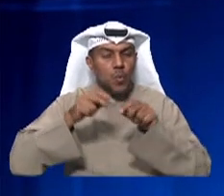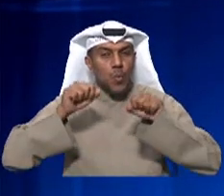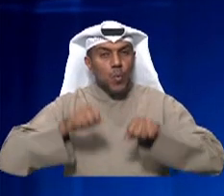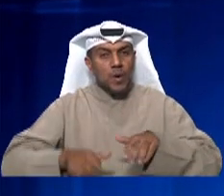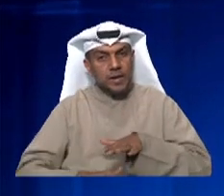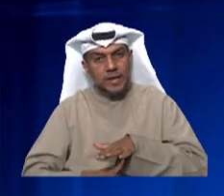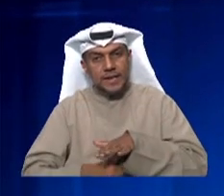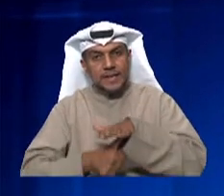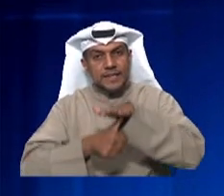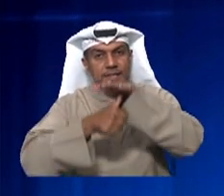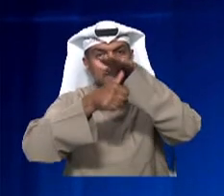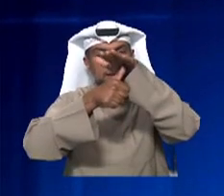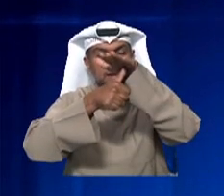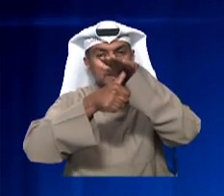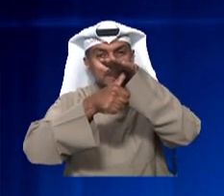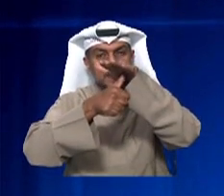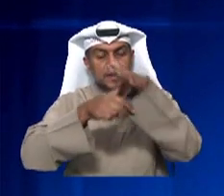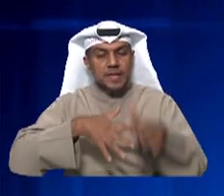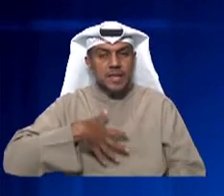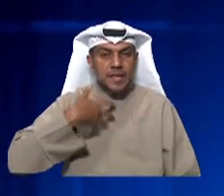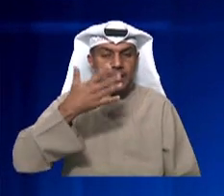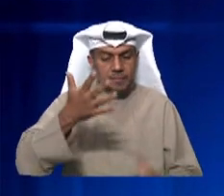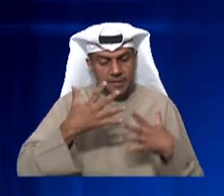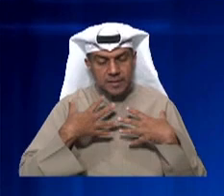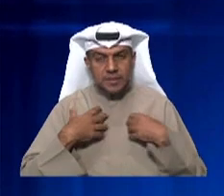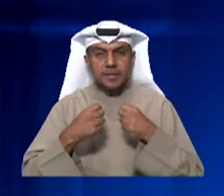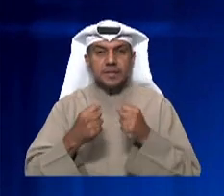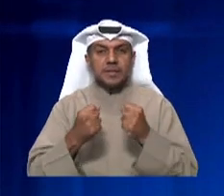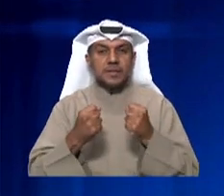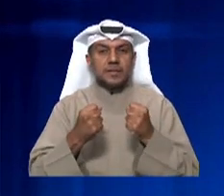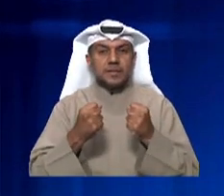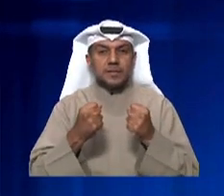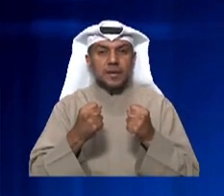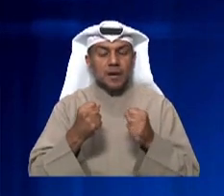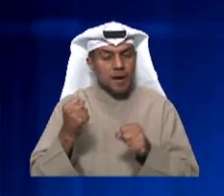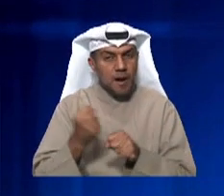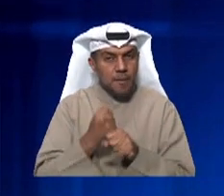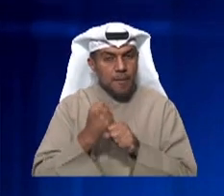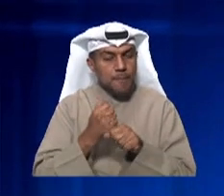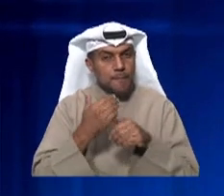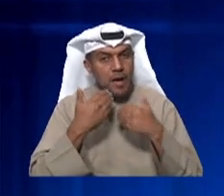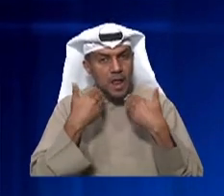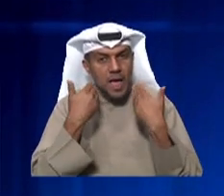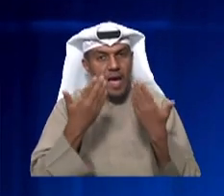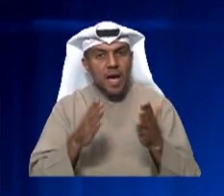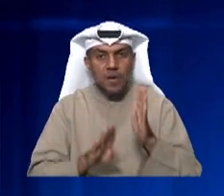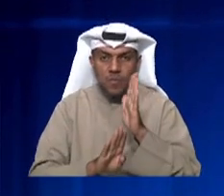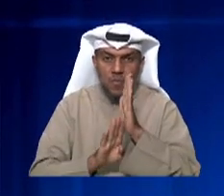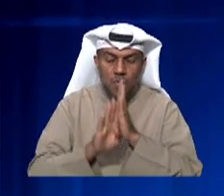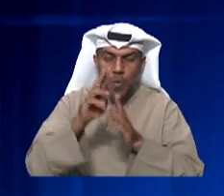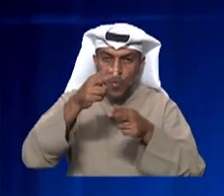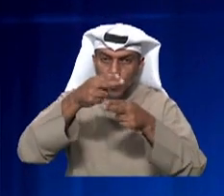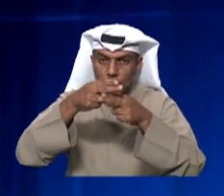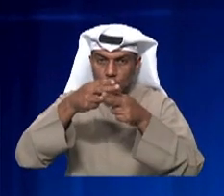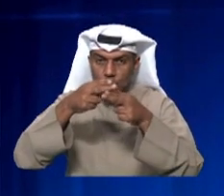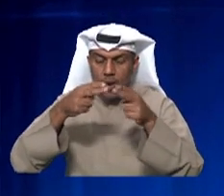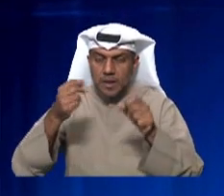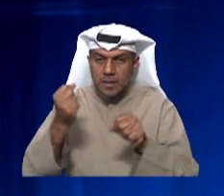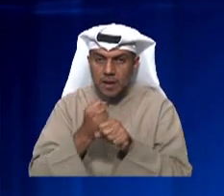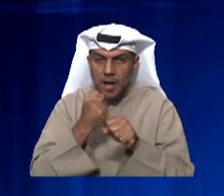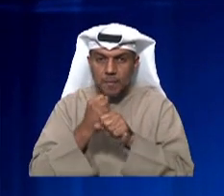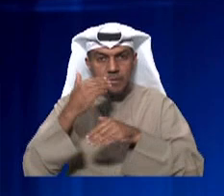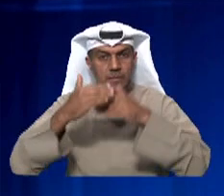مقاليد الحكم، متمنيا لسموه حفظه الله كل التوفيق لمواصلة مسيرة الخير والنماء لدولة الكويت،